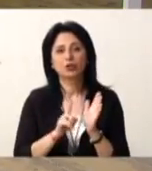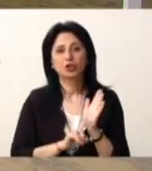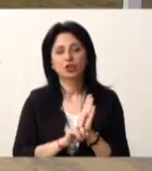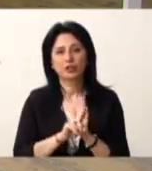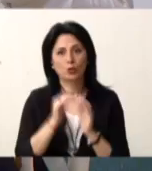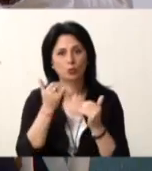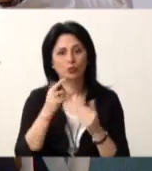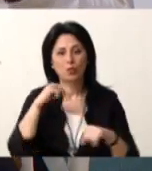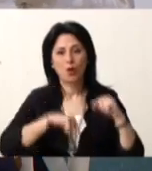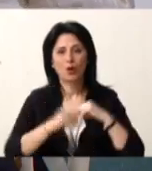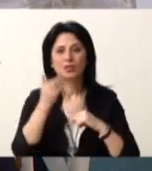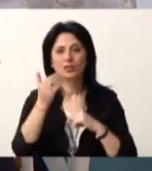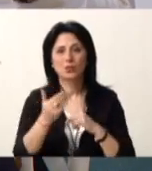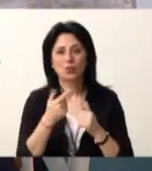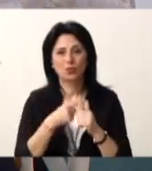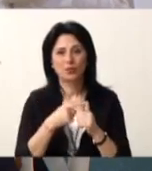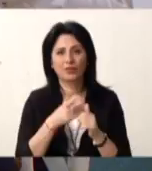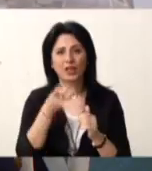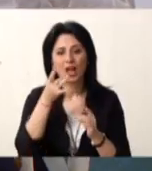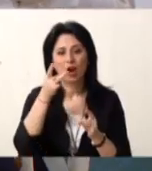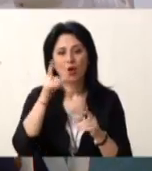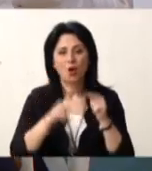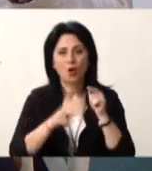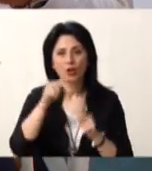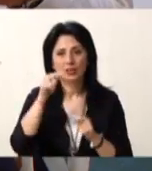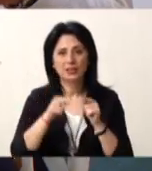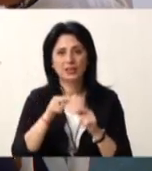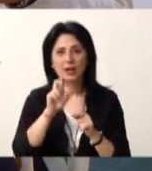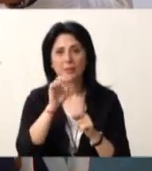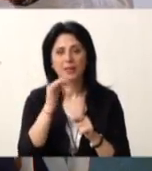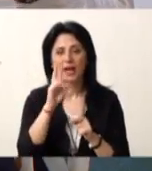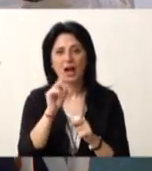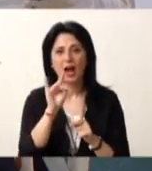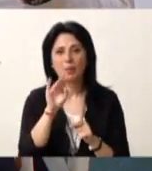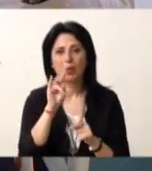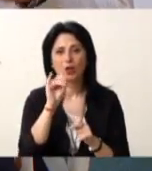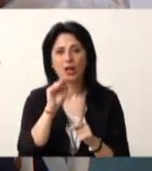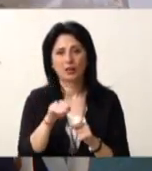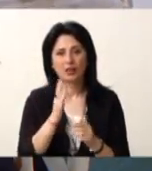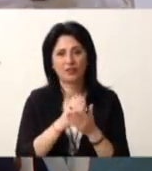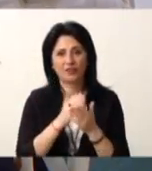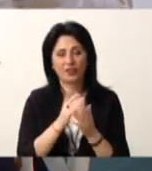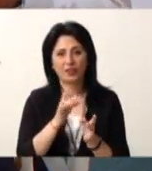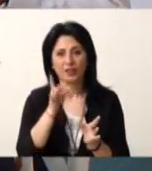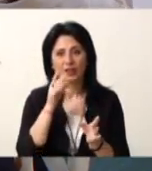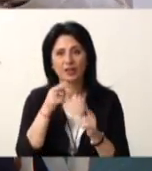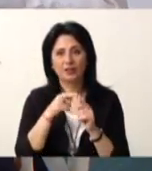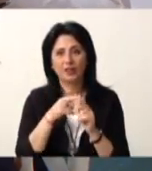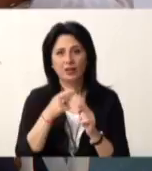ესეც ანატომიური ერთ-ერთი ის არის, ანუ ლორწო ბიკარბონატები, რაც გამოიყოფა მის იმაში, ანუ